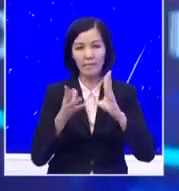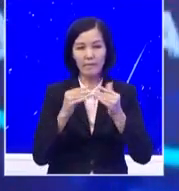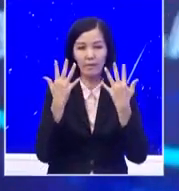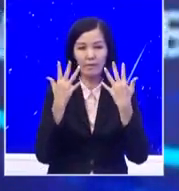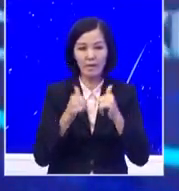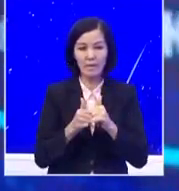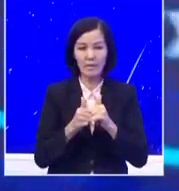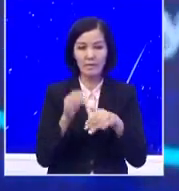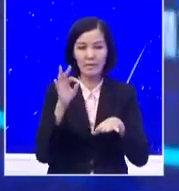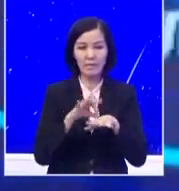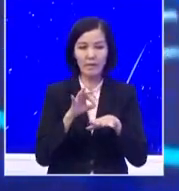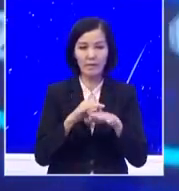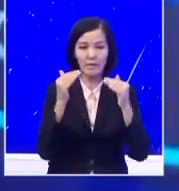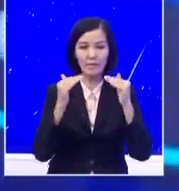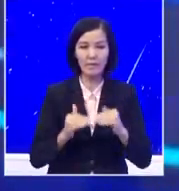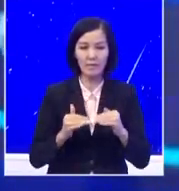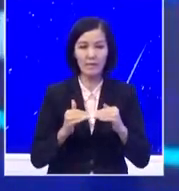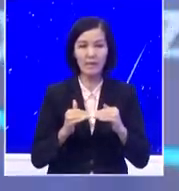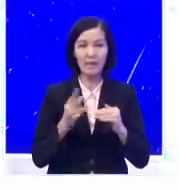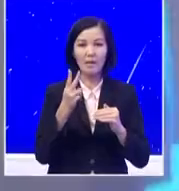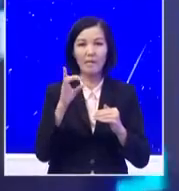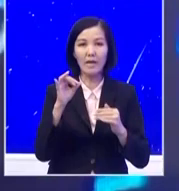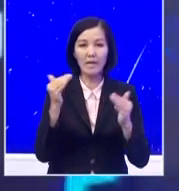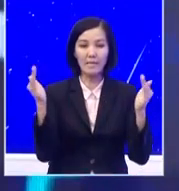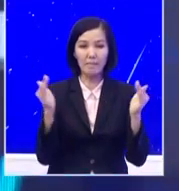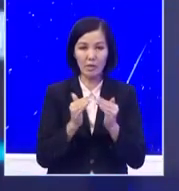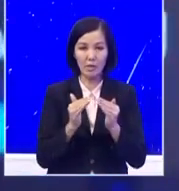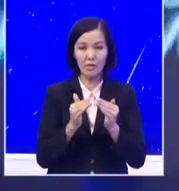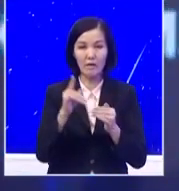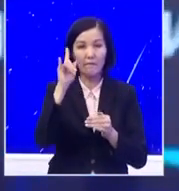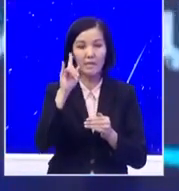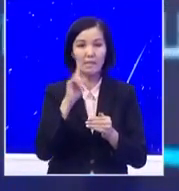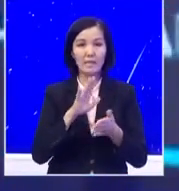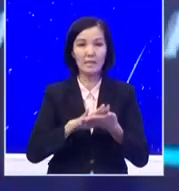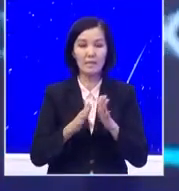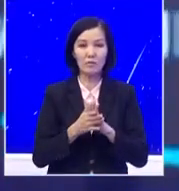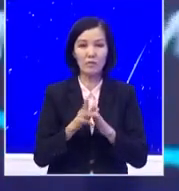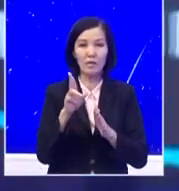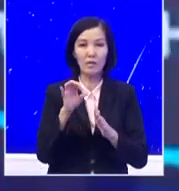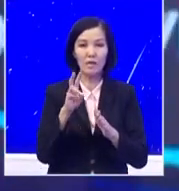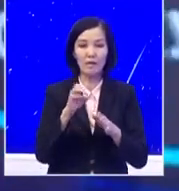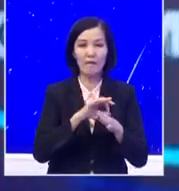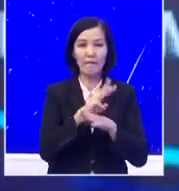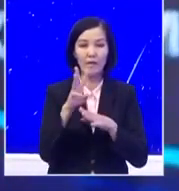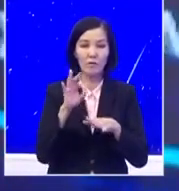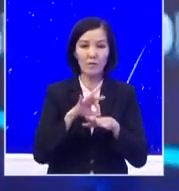прирост заболеваемости снизился почти в 2 раза. В Казахстане ситуация с заболеваемостью коронавирусной